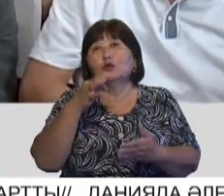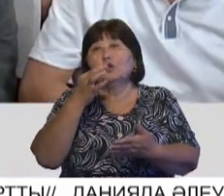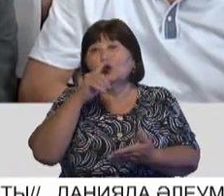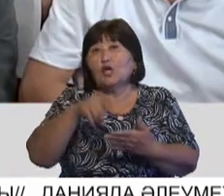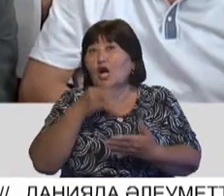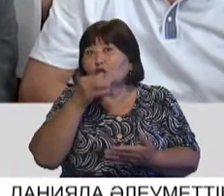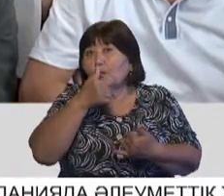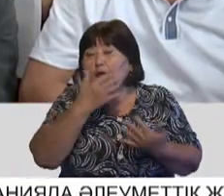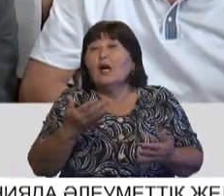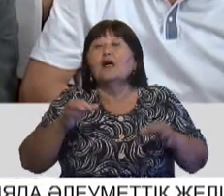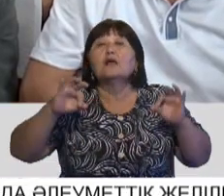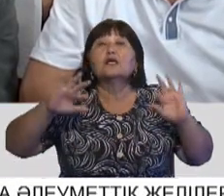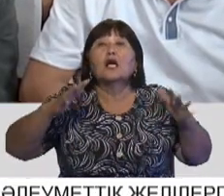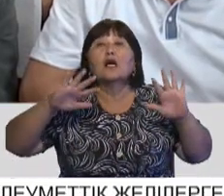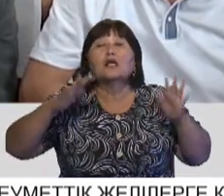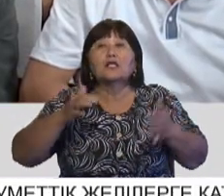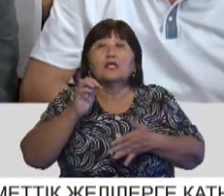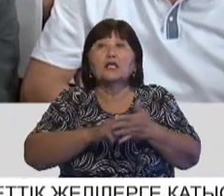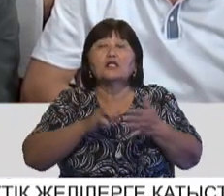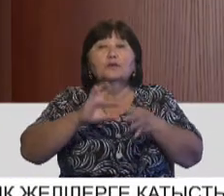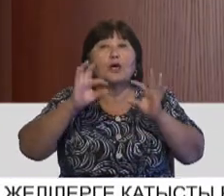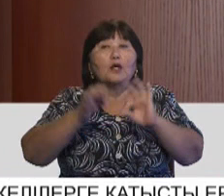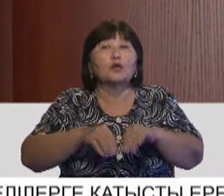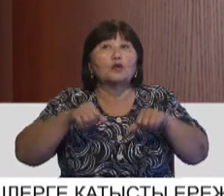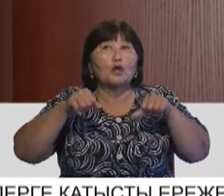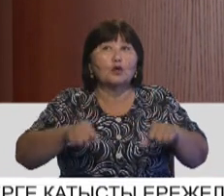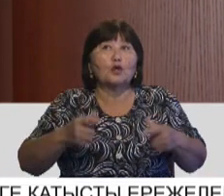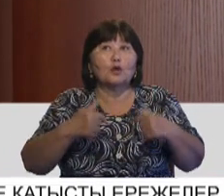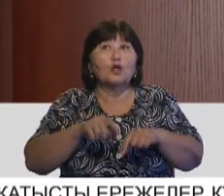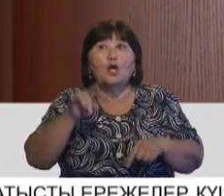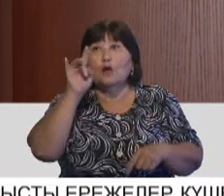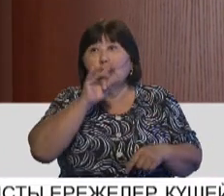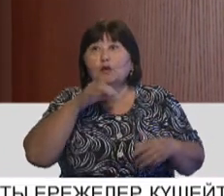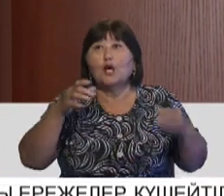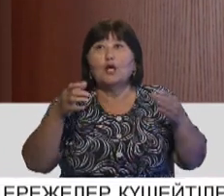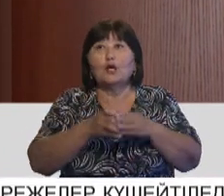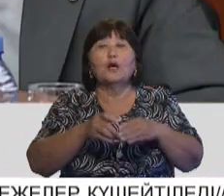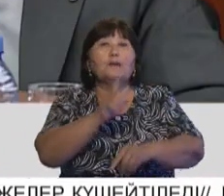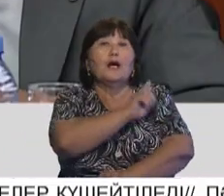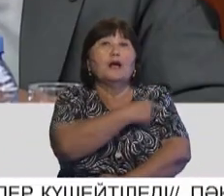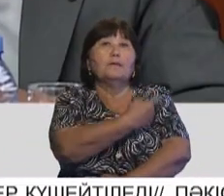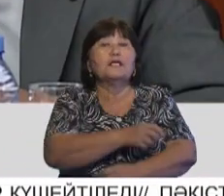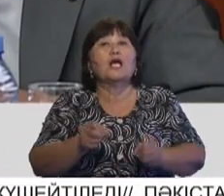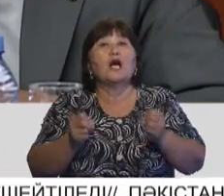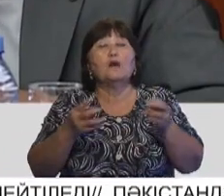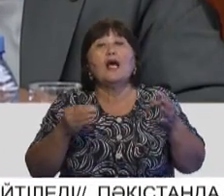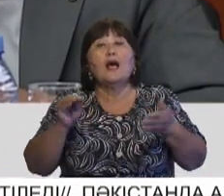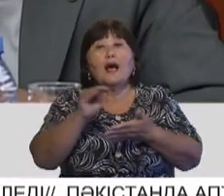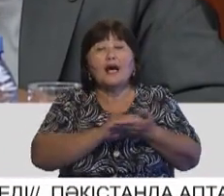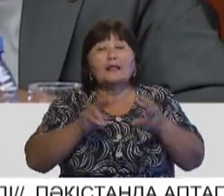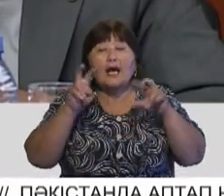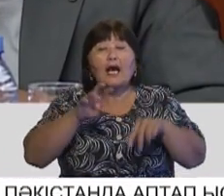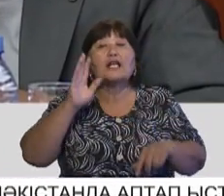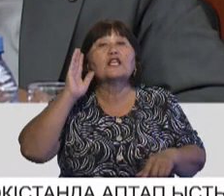алмады. Жазатайым жағдайлардың негізгі себептерін зерделеген құзыретті органдар мұнай компанияларының медициналық қауіпсіздіктерін қайта қарайтын